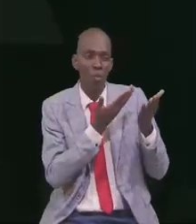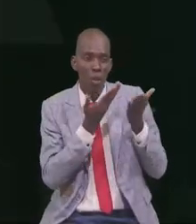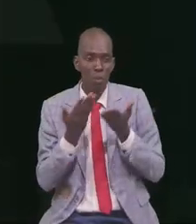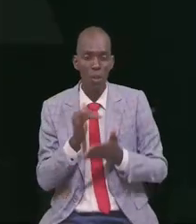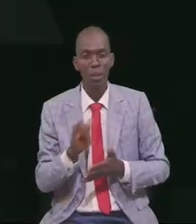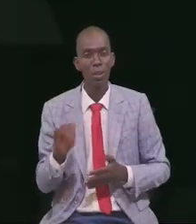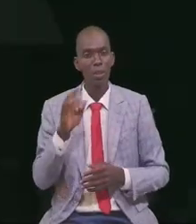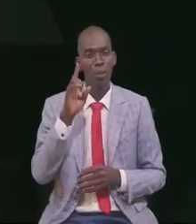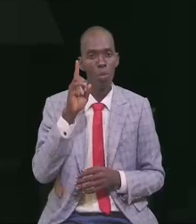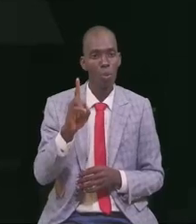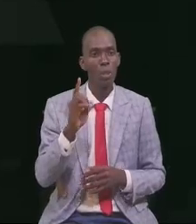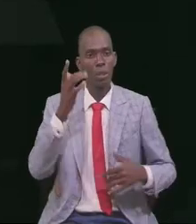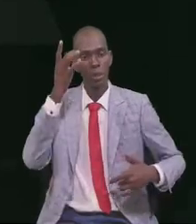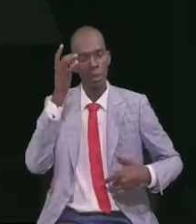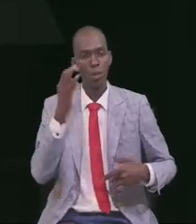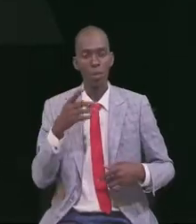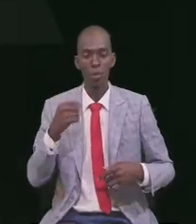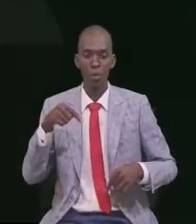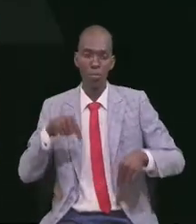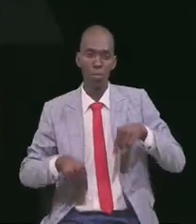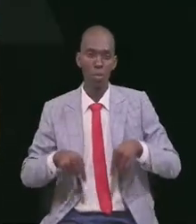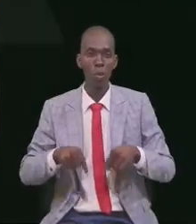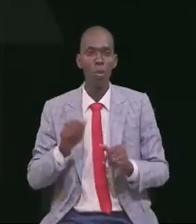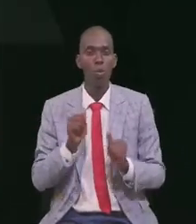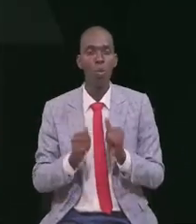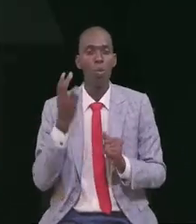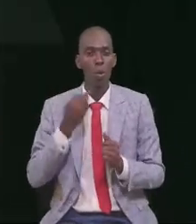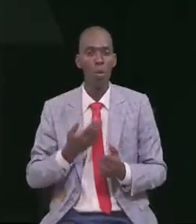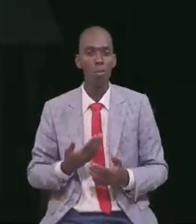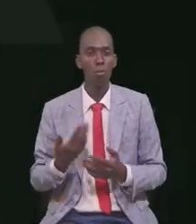paralytique porté par quatre hommes.